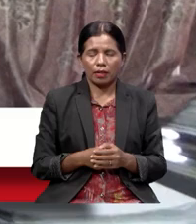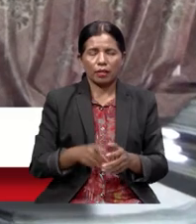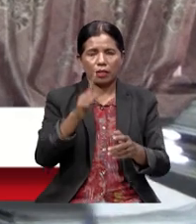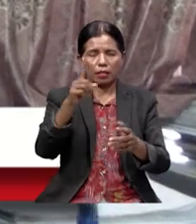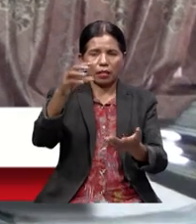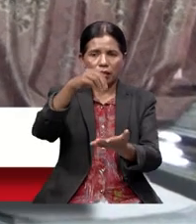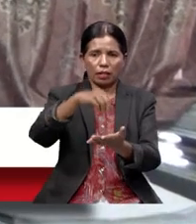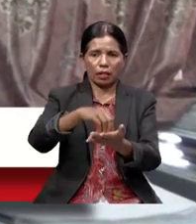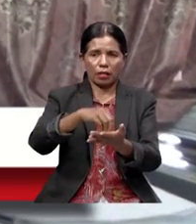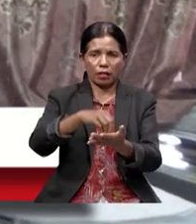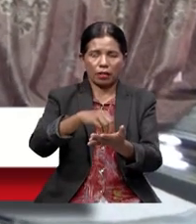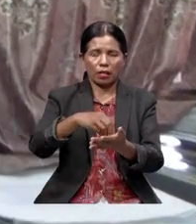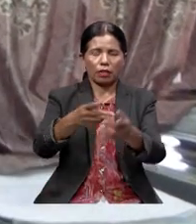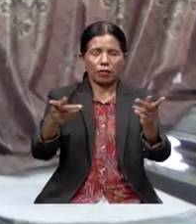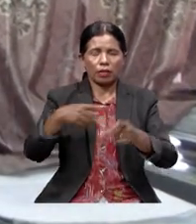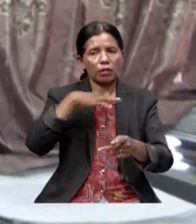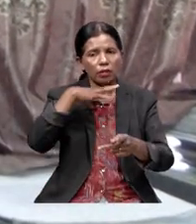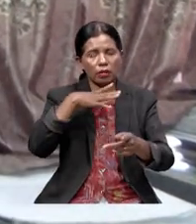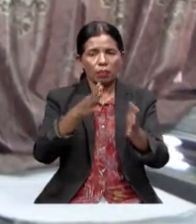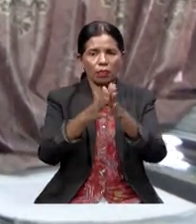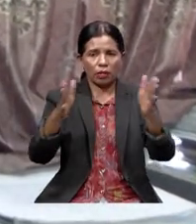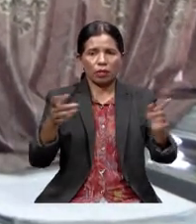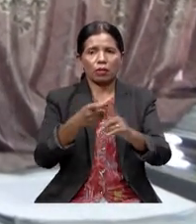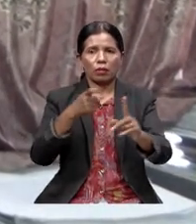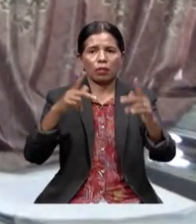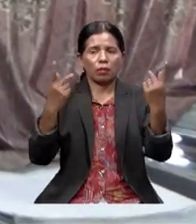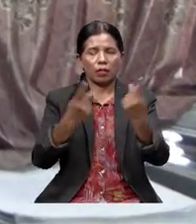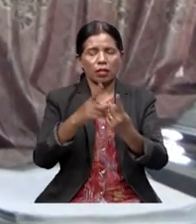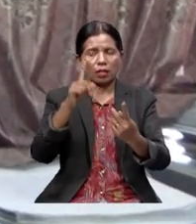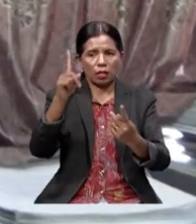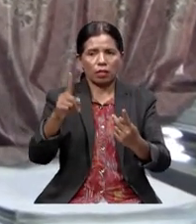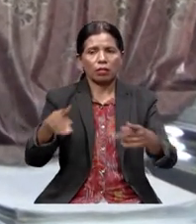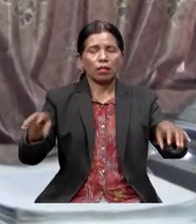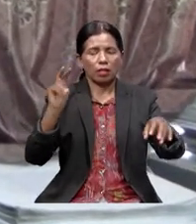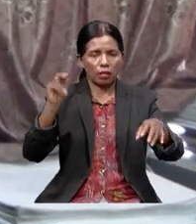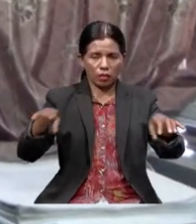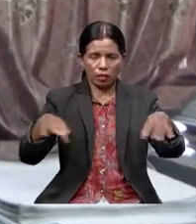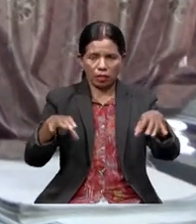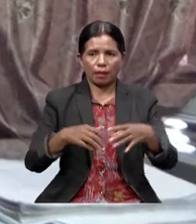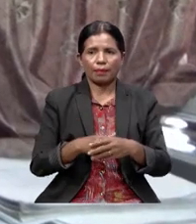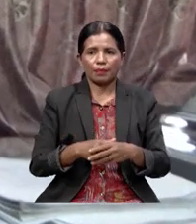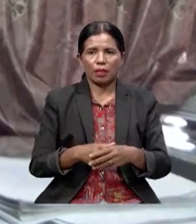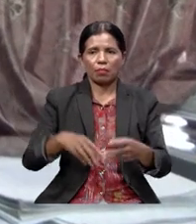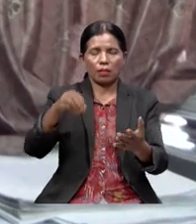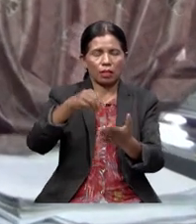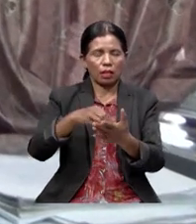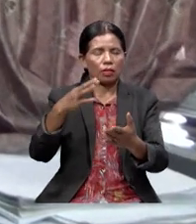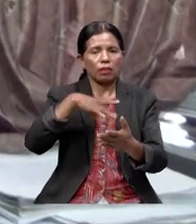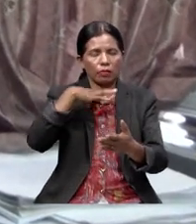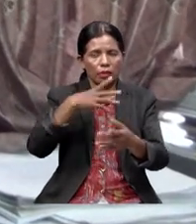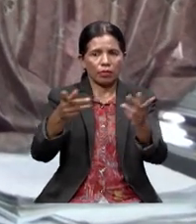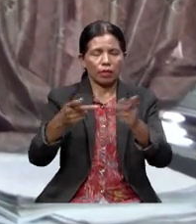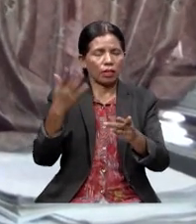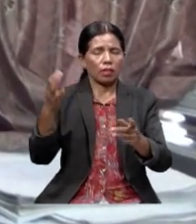tau patin lisu masa be bot ne ne husi kompania ida nini servisu ne kompania ne mak batau helena ba ne be